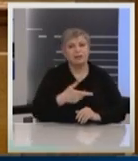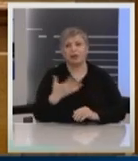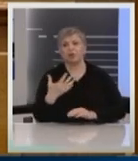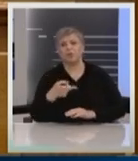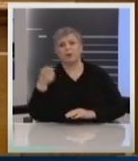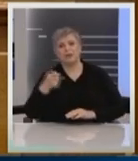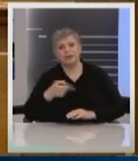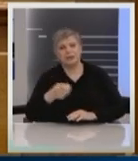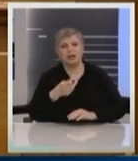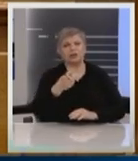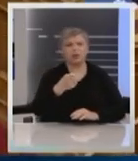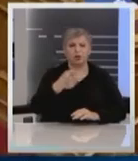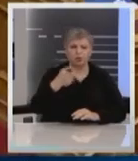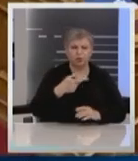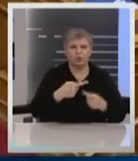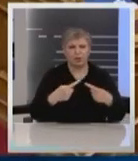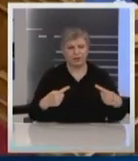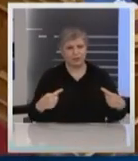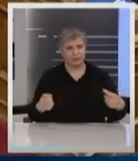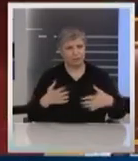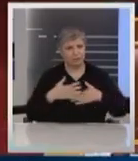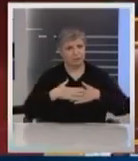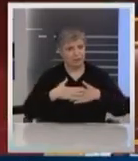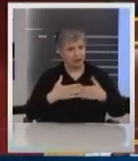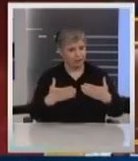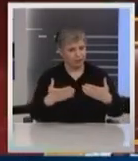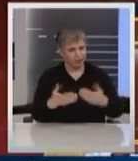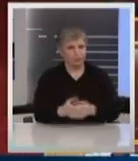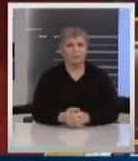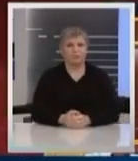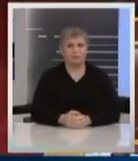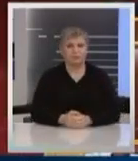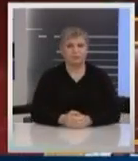πόσοι έχουν 20%. Ευχαριστούμε πολύ τον κύριο Λεβέντη, τον πρόεδρο της Ένωσης Κεντρών.